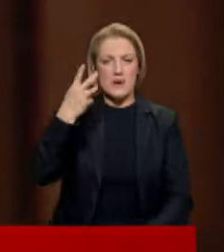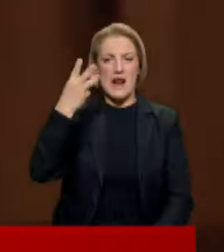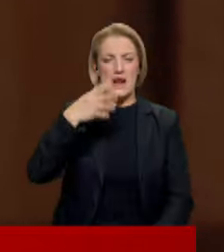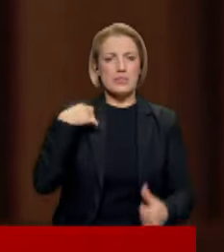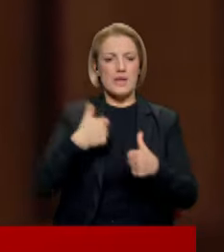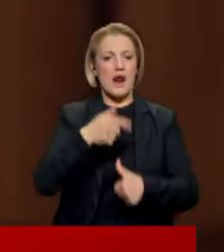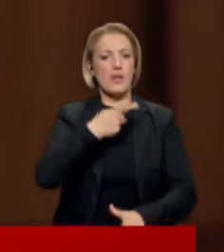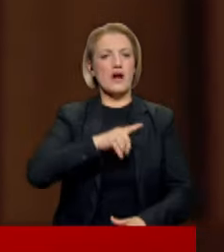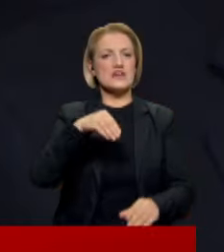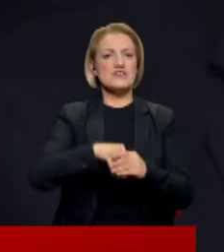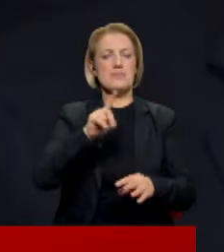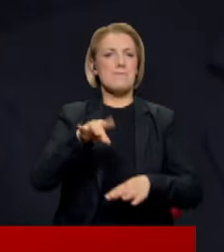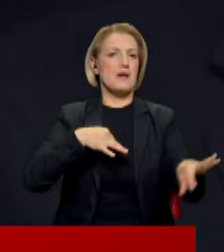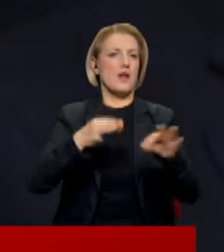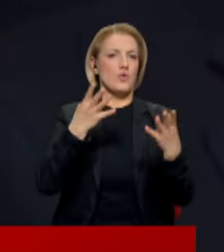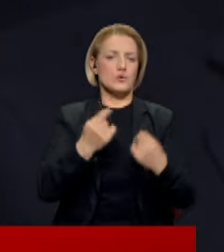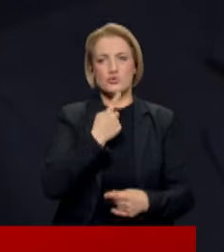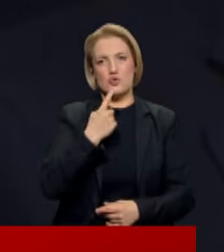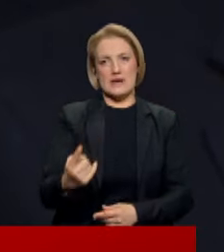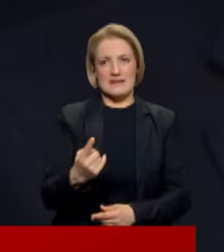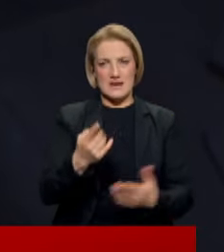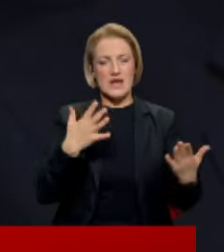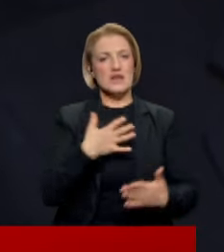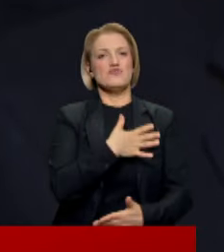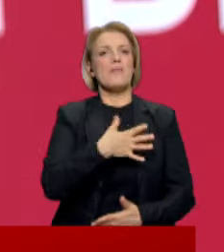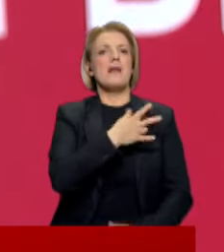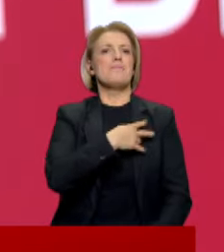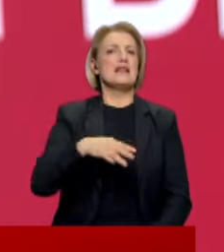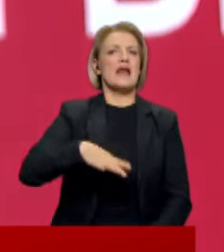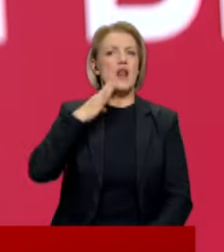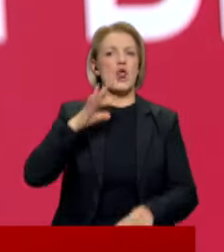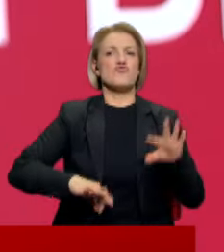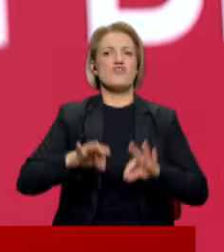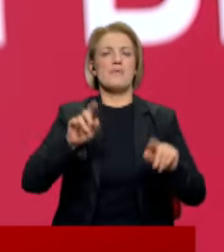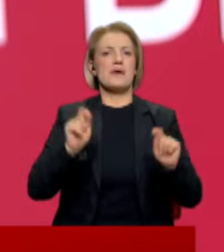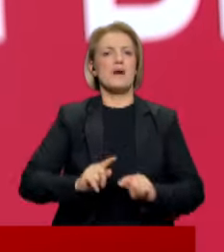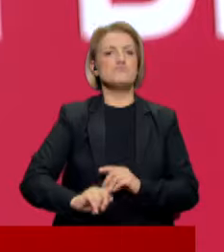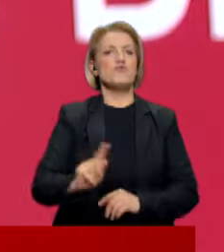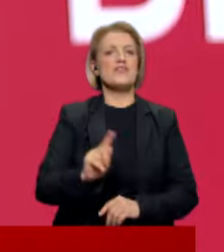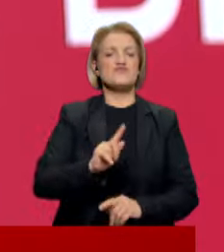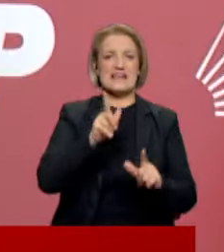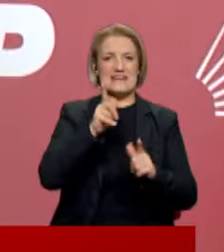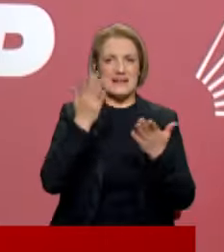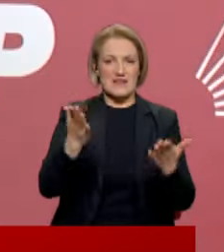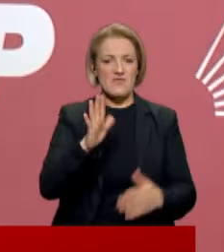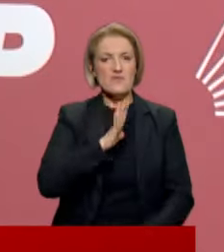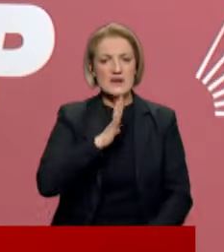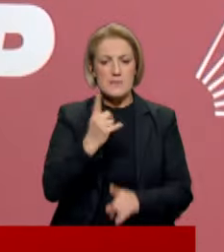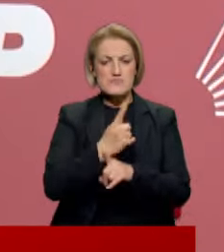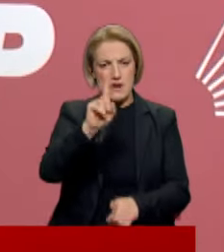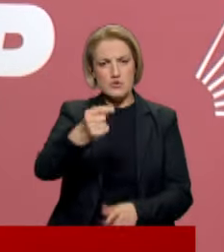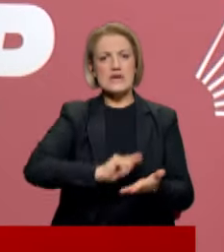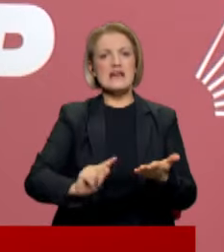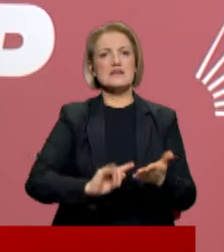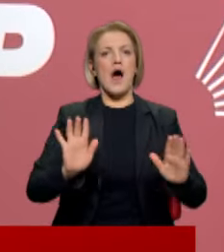yeniden adaylık için bir stratejisi olduğunu söyledi. CHP'li belediyelerde inceleme yapan müfettişlere de seslendi. Varsa bir şey bulun